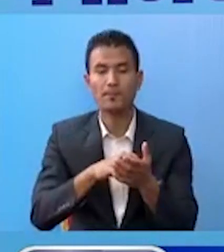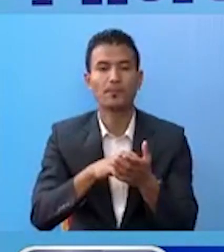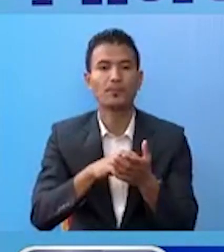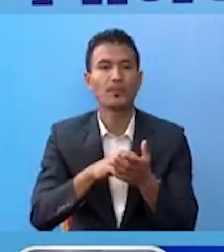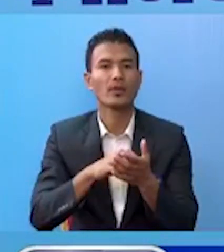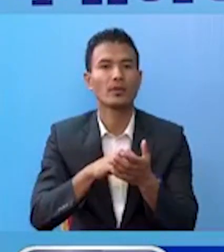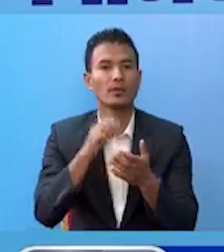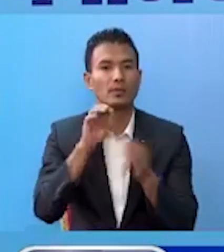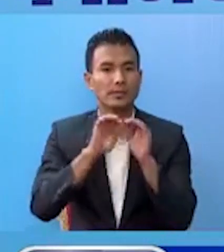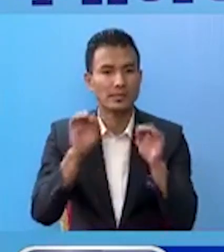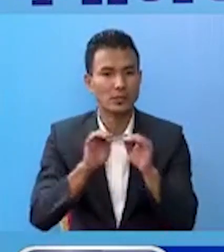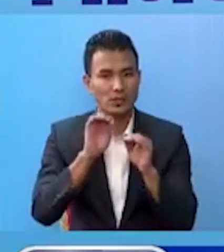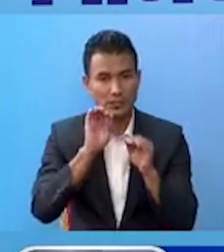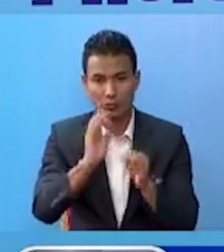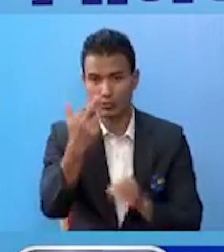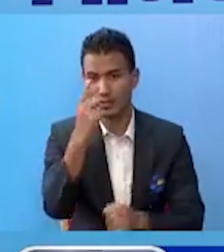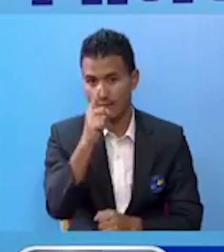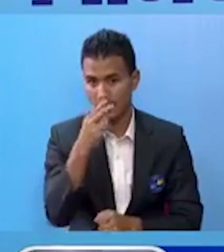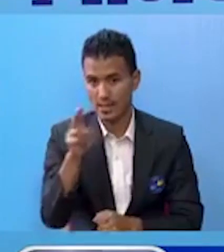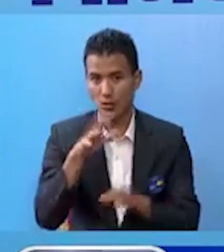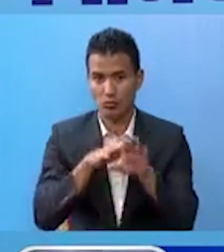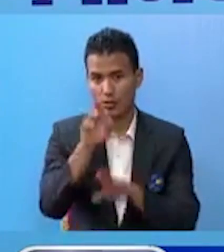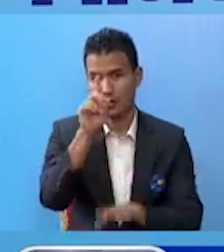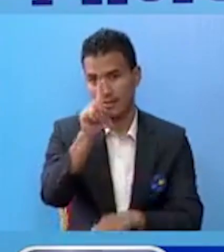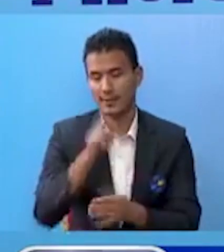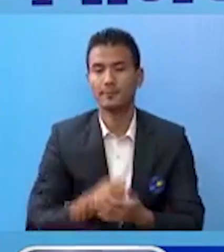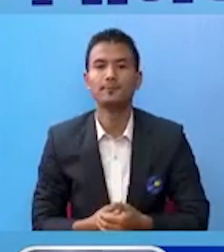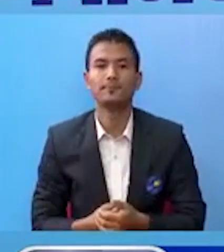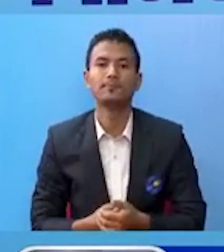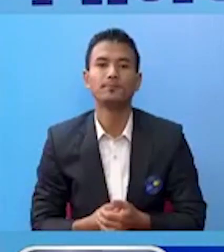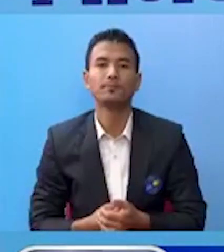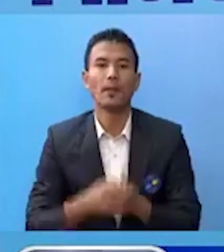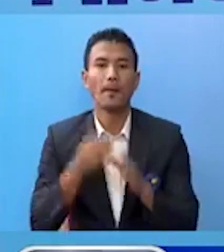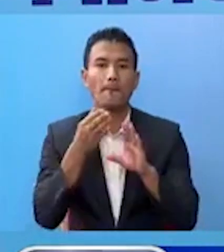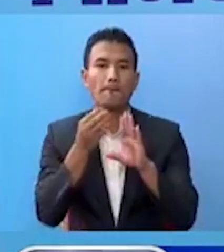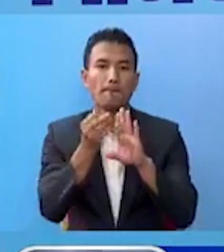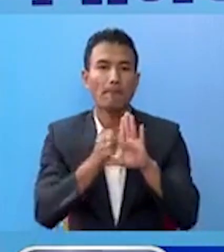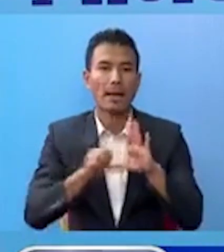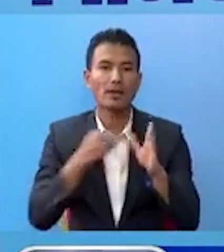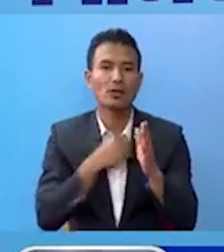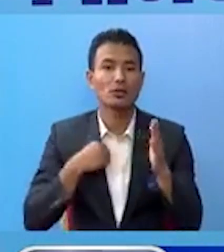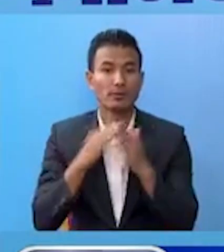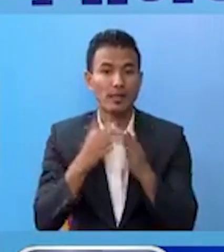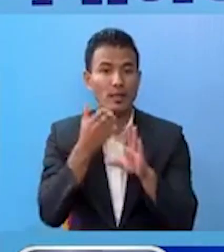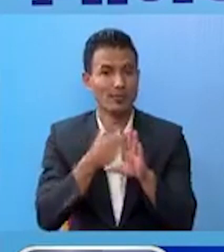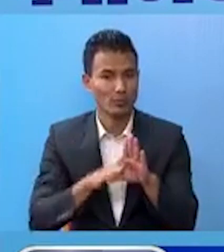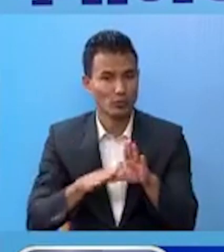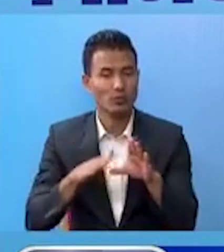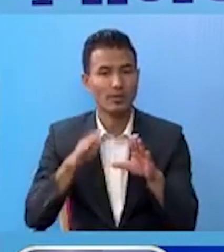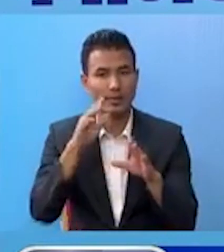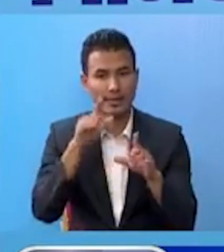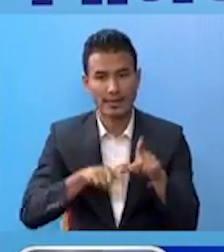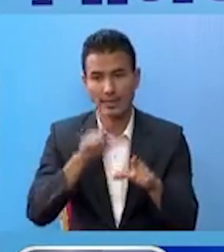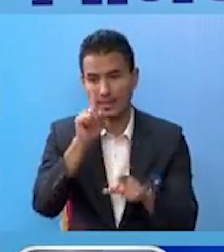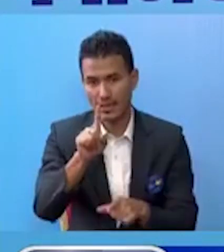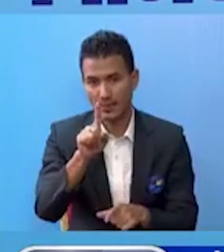प्रयोगशालामा सिन्धुलीका 1 जना र रौतहटका 1 जना हुनुहुन्छ। पाटन अस्पताल ललितपुर प्रयोगशालामा